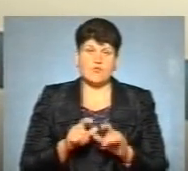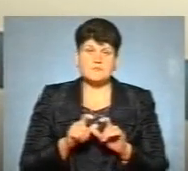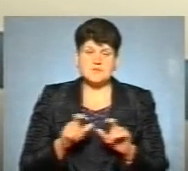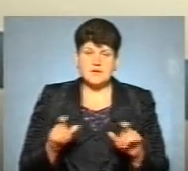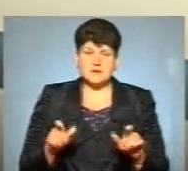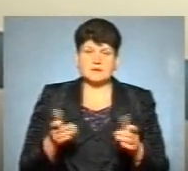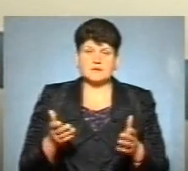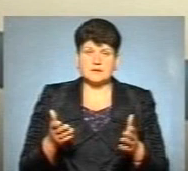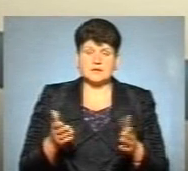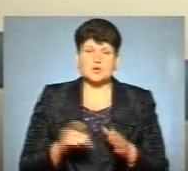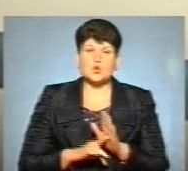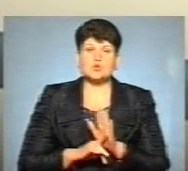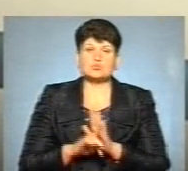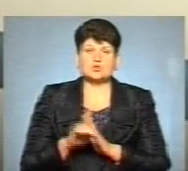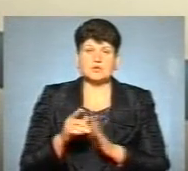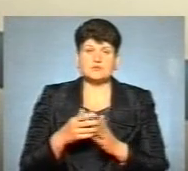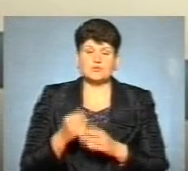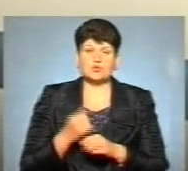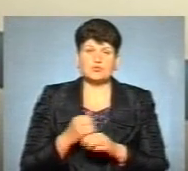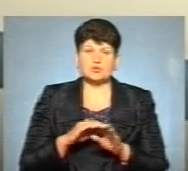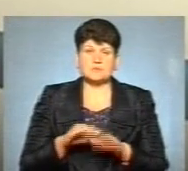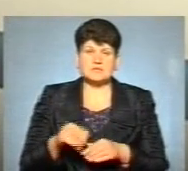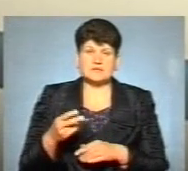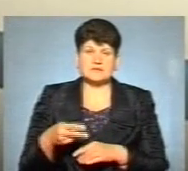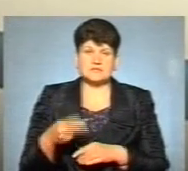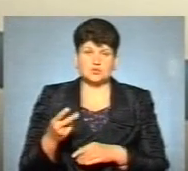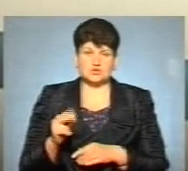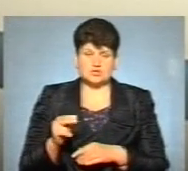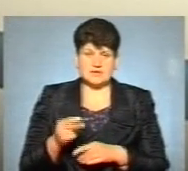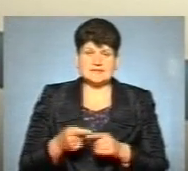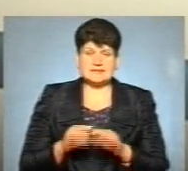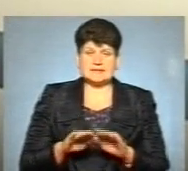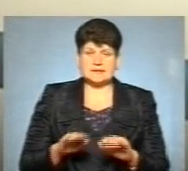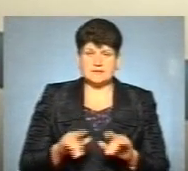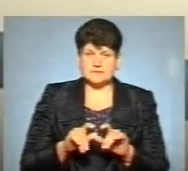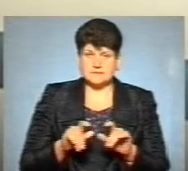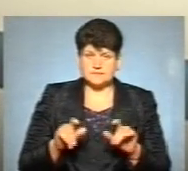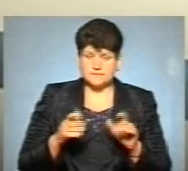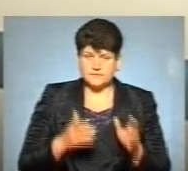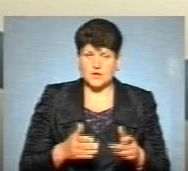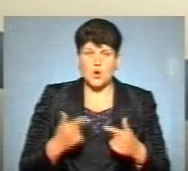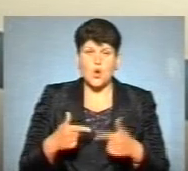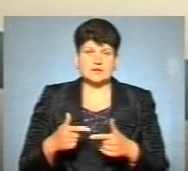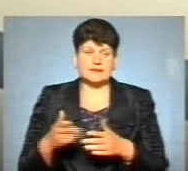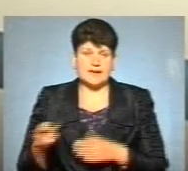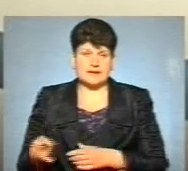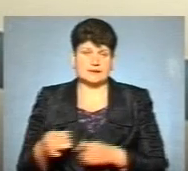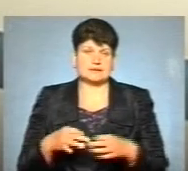які розпочинають свою роботу після 22 числа. Це дитячі дошкільні заклади, це готелі, це